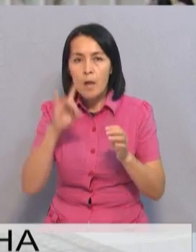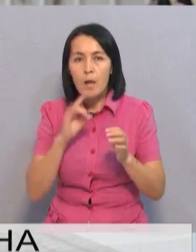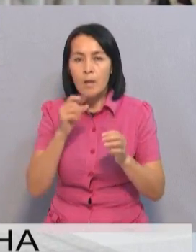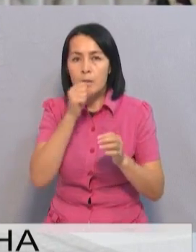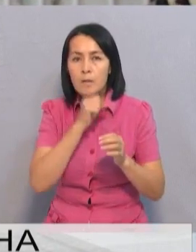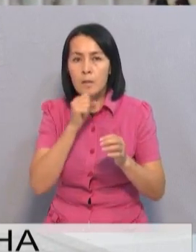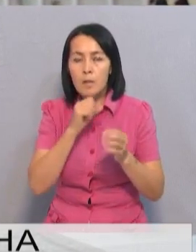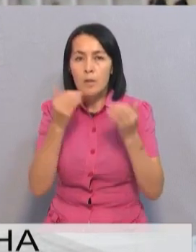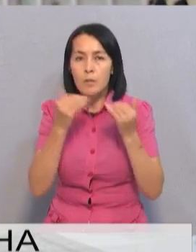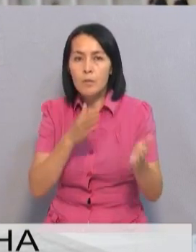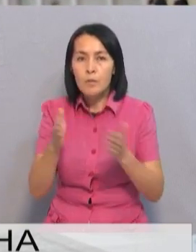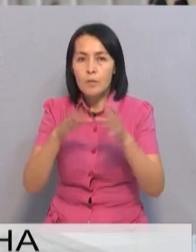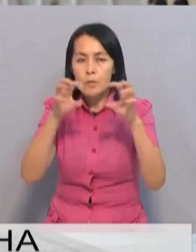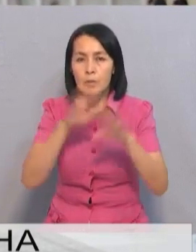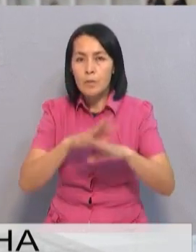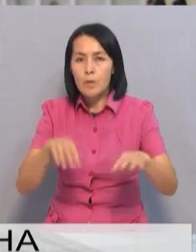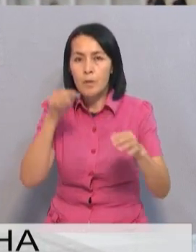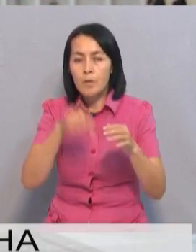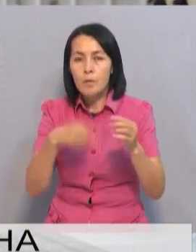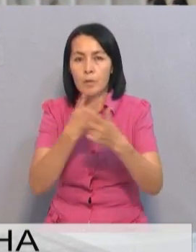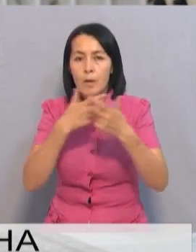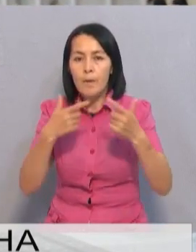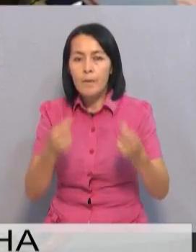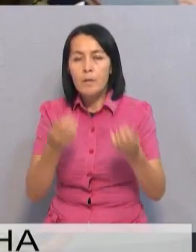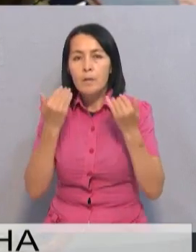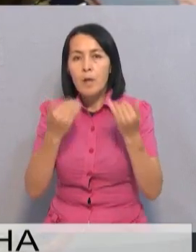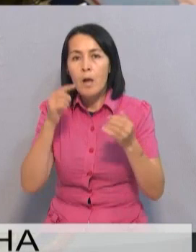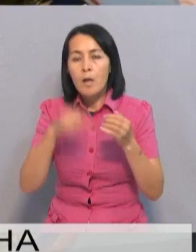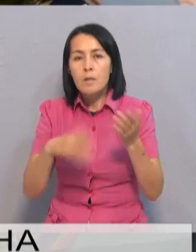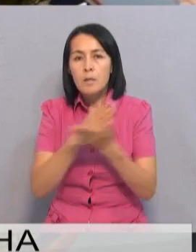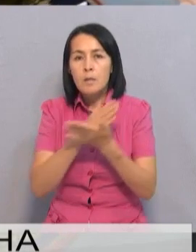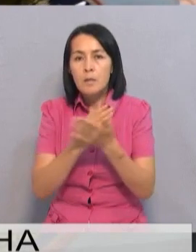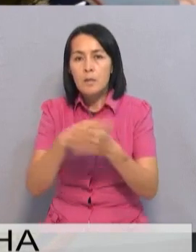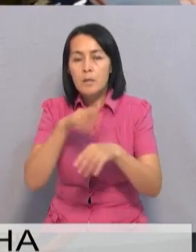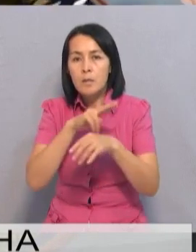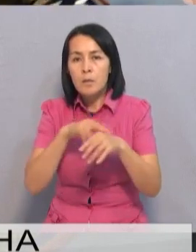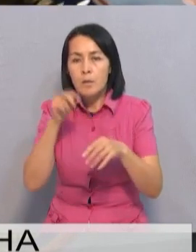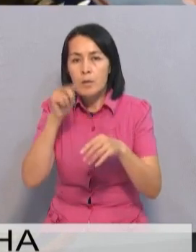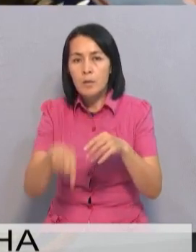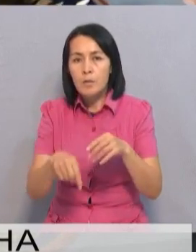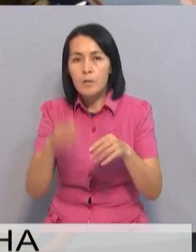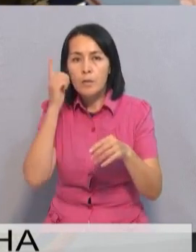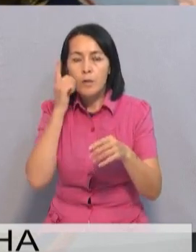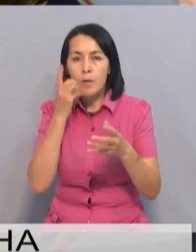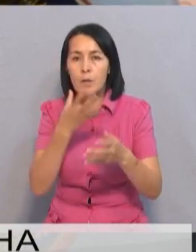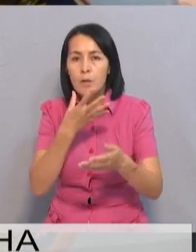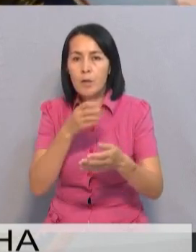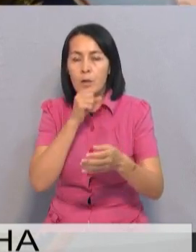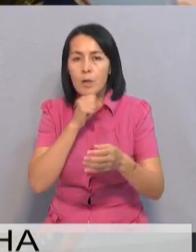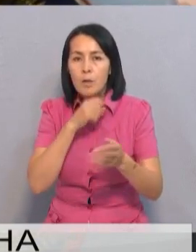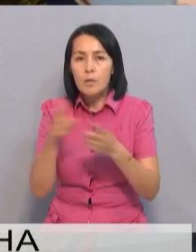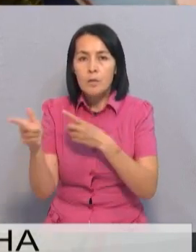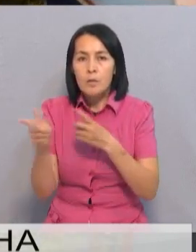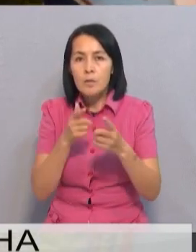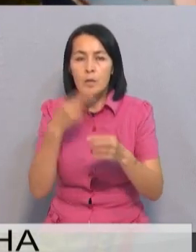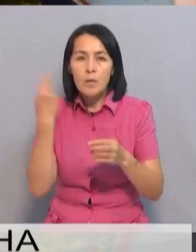«Кража, совершенная путем незаконного доступа в информационную систему». Сотрудники криминальной полиции установили, что гаджет присвоил себе и оформил